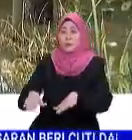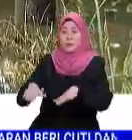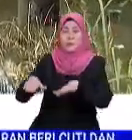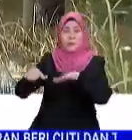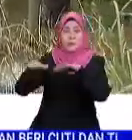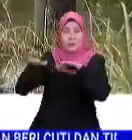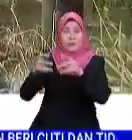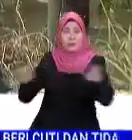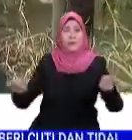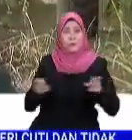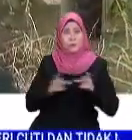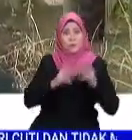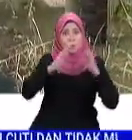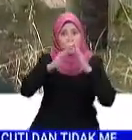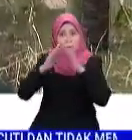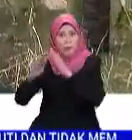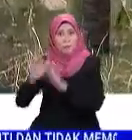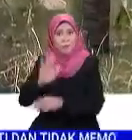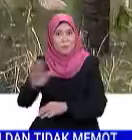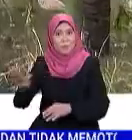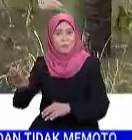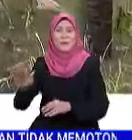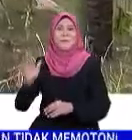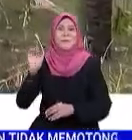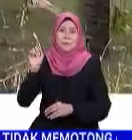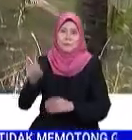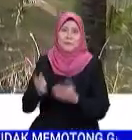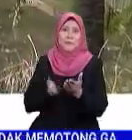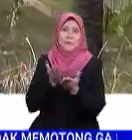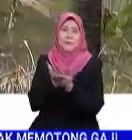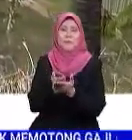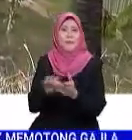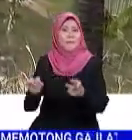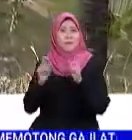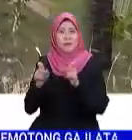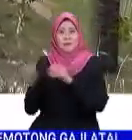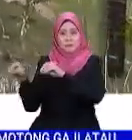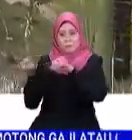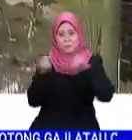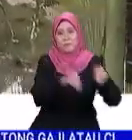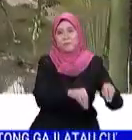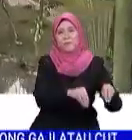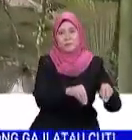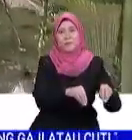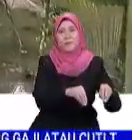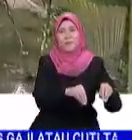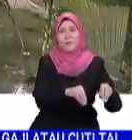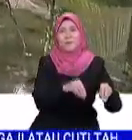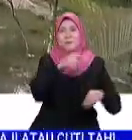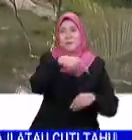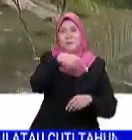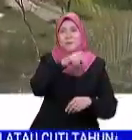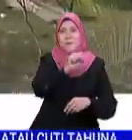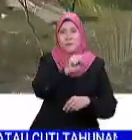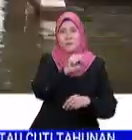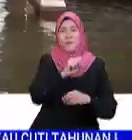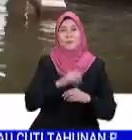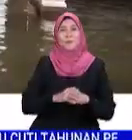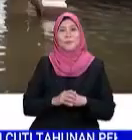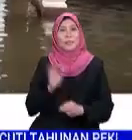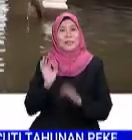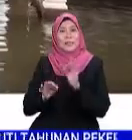air di kawasan masing-masing. Kita sarankan untuk segera berpindahlah ke PPS, dan